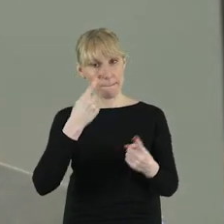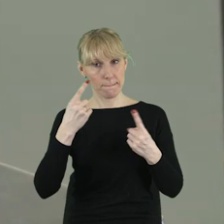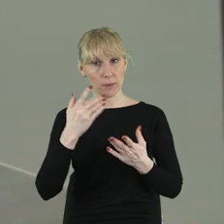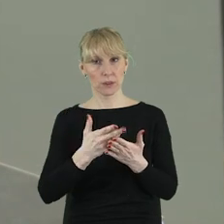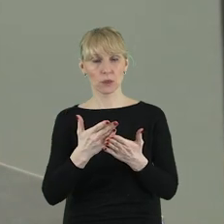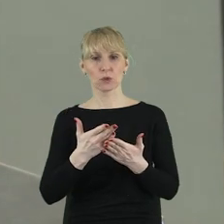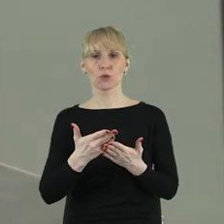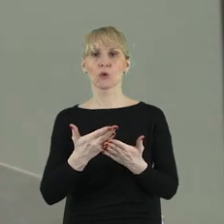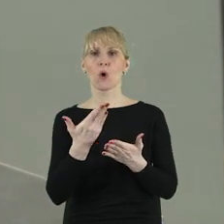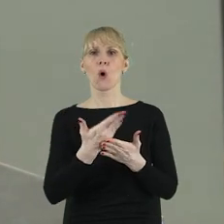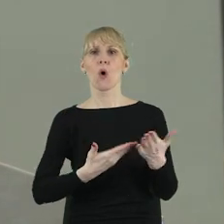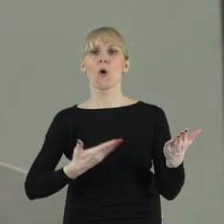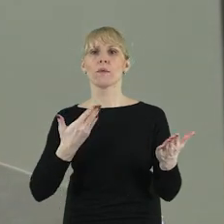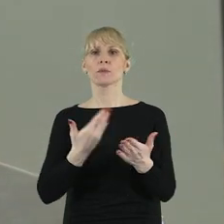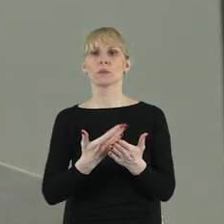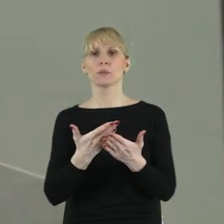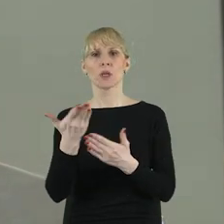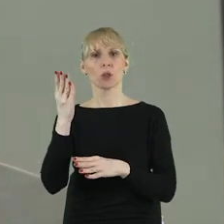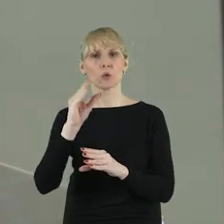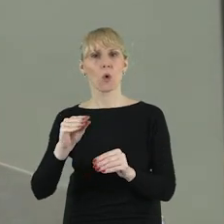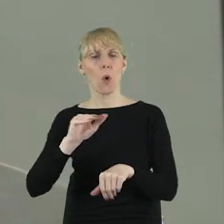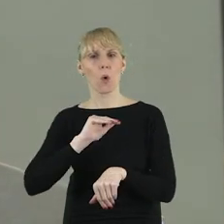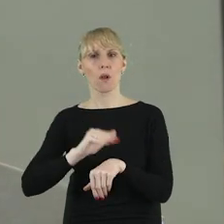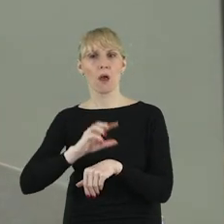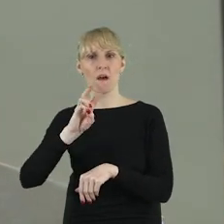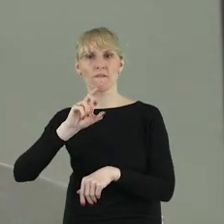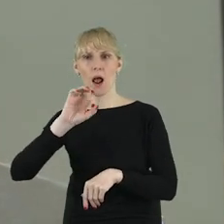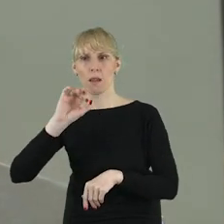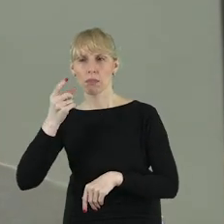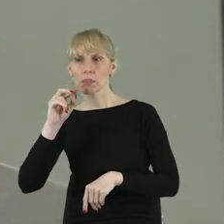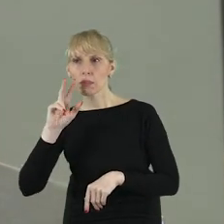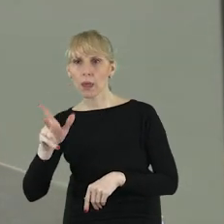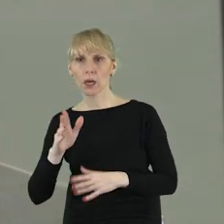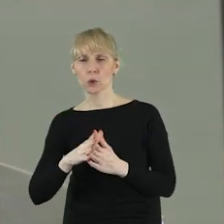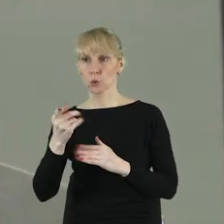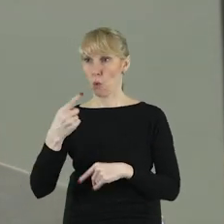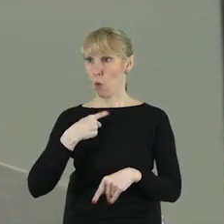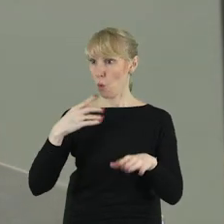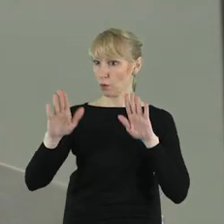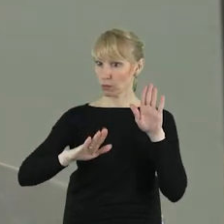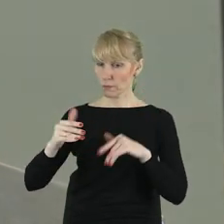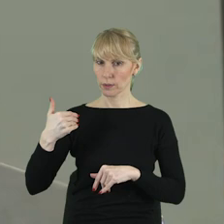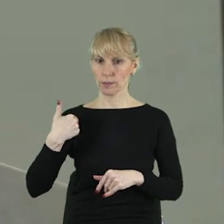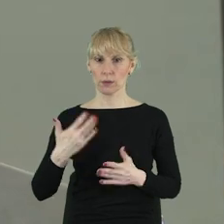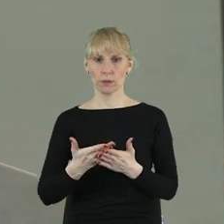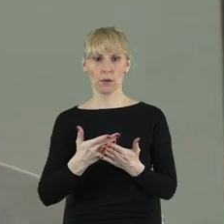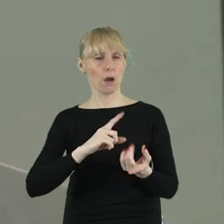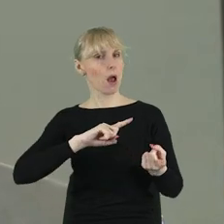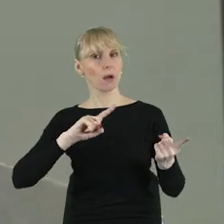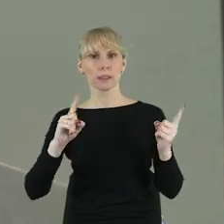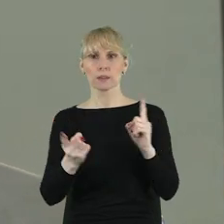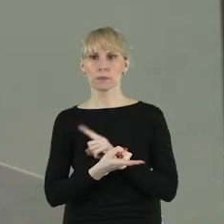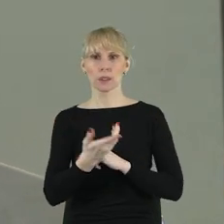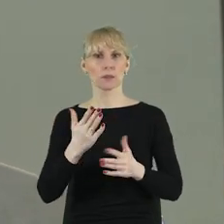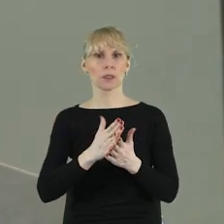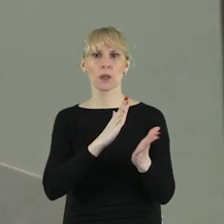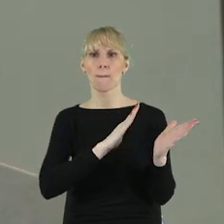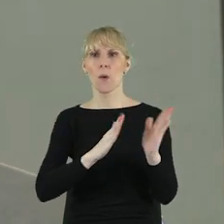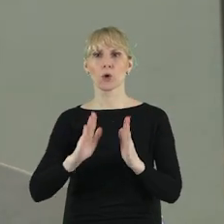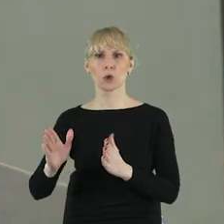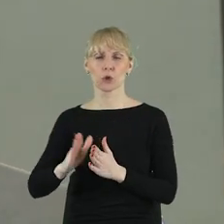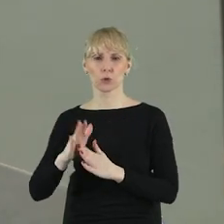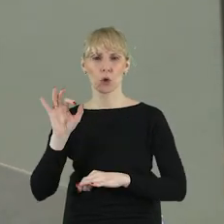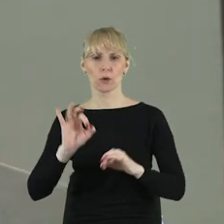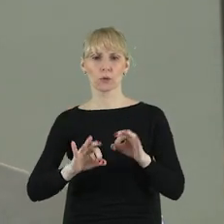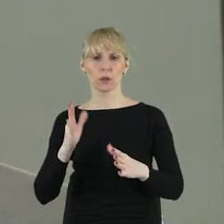wniosek szanownego kolegi Waldka, który został przegłosowany, on nie zmienił kolejności ani punktów